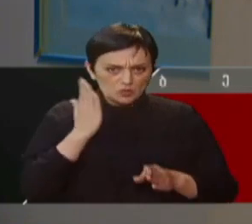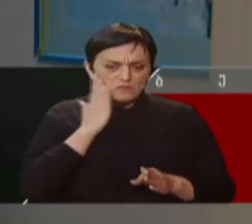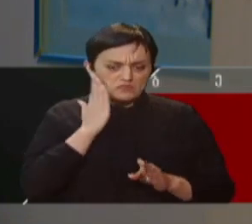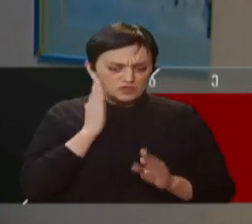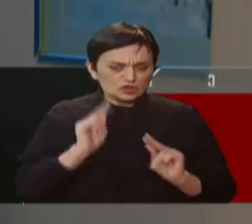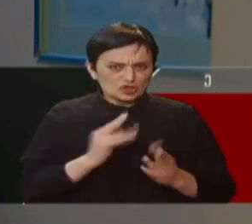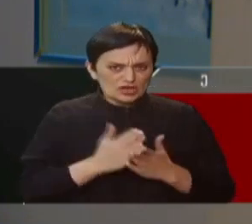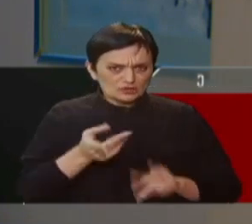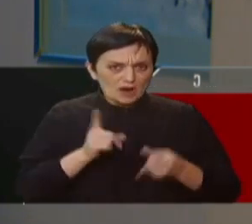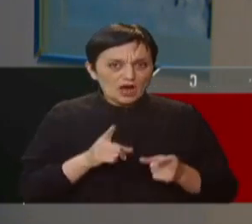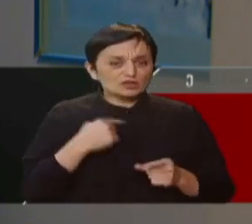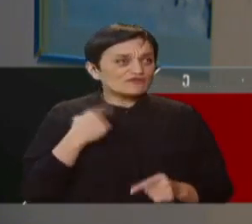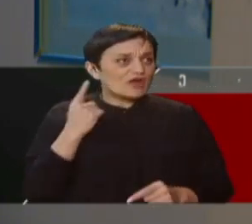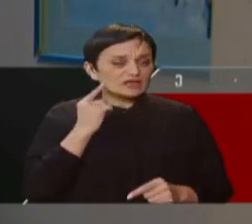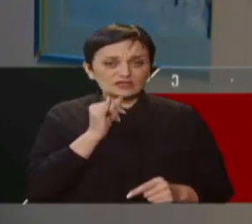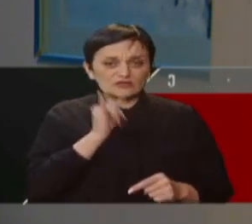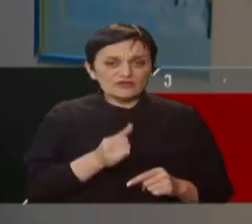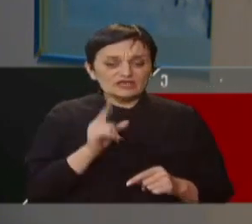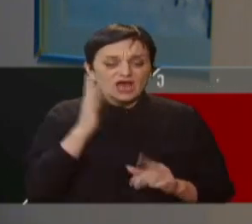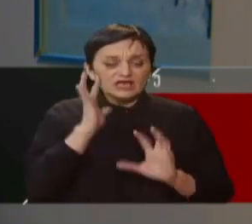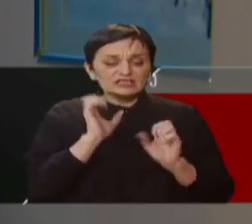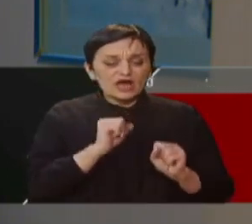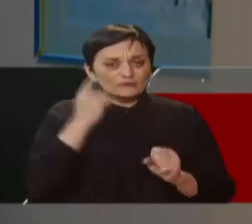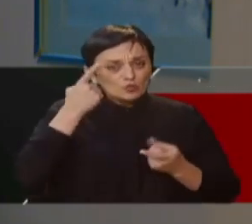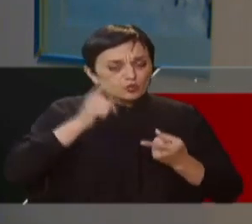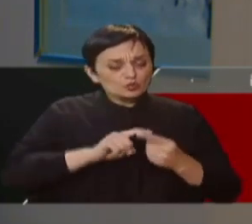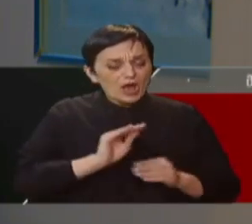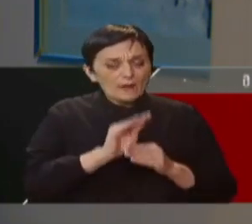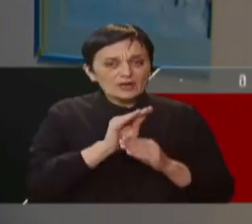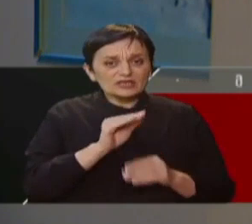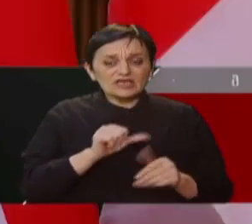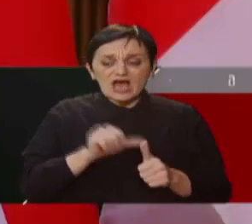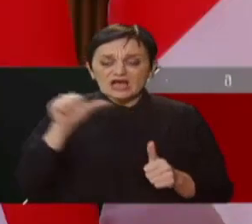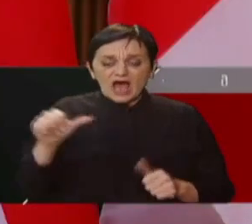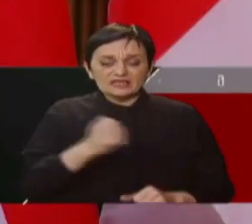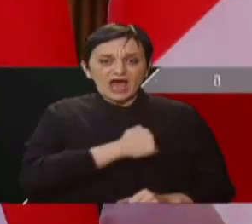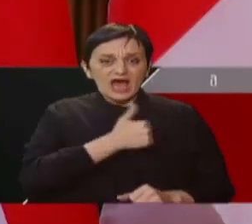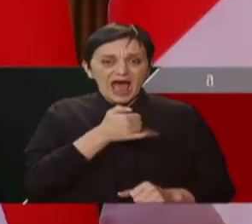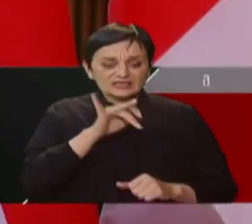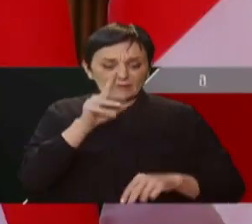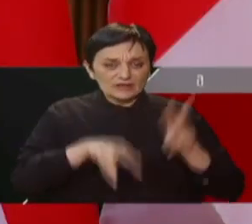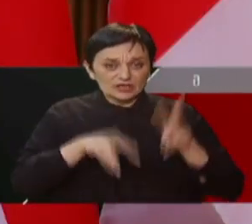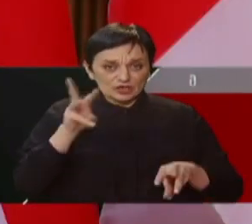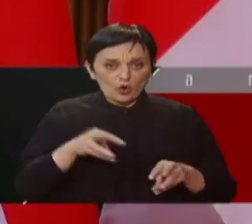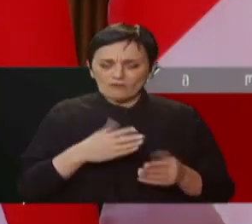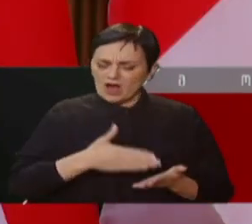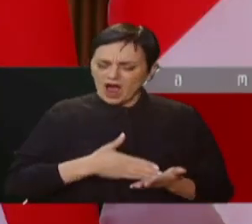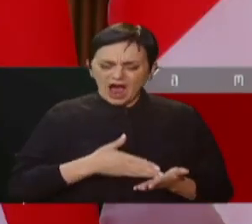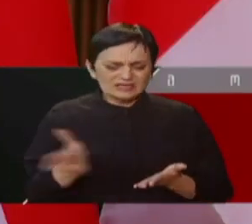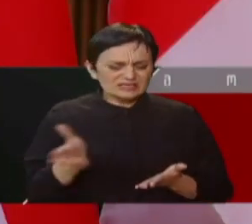Gamul din Regaz, Gamul din Regaz, Gamul din Regaz, Gamul din Regaz, Gamul აცდენილი იყო